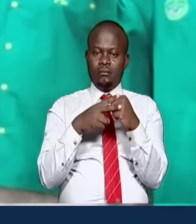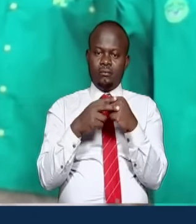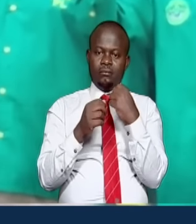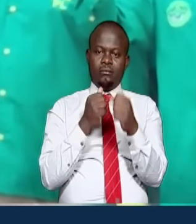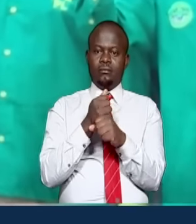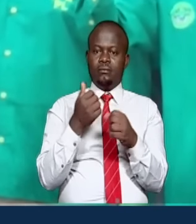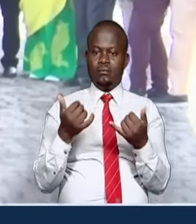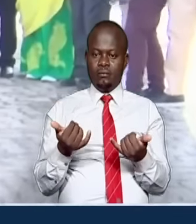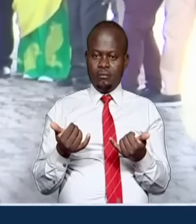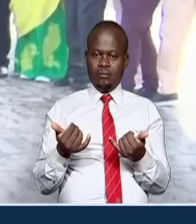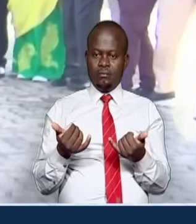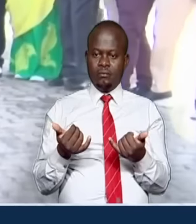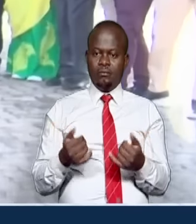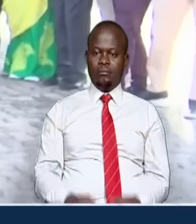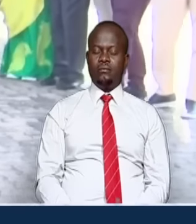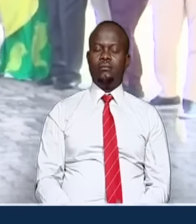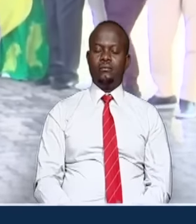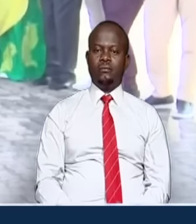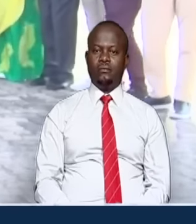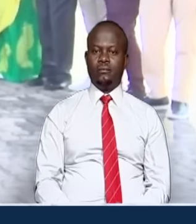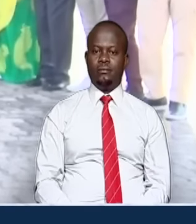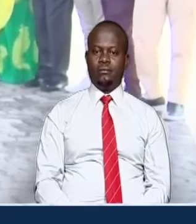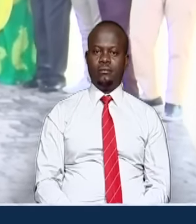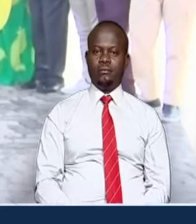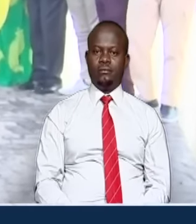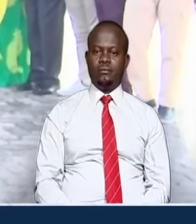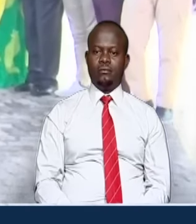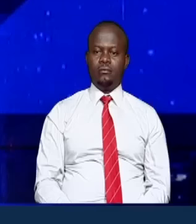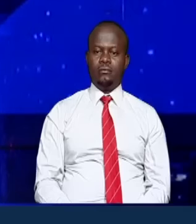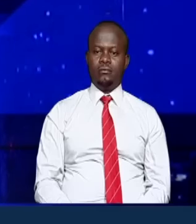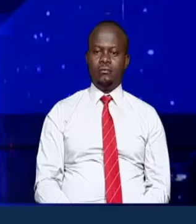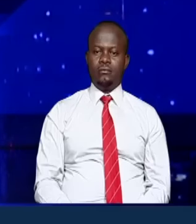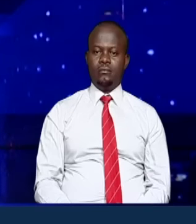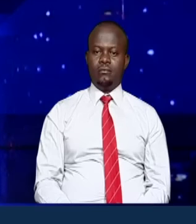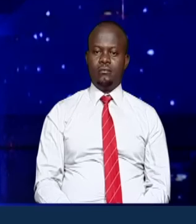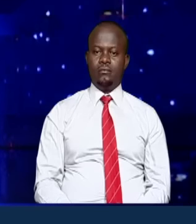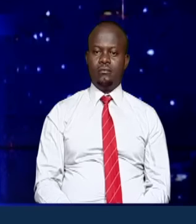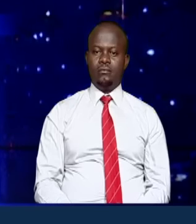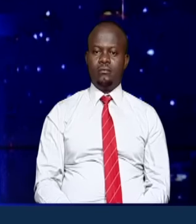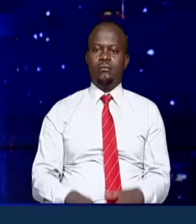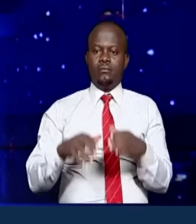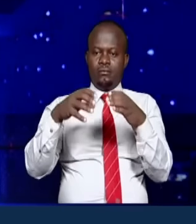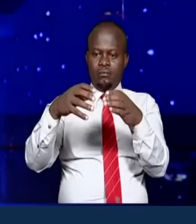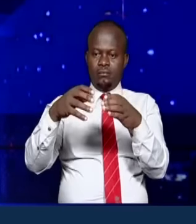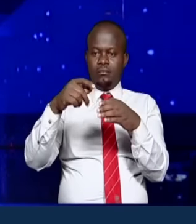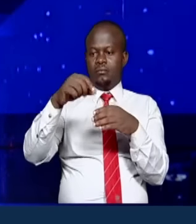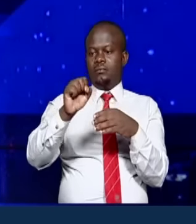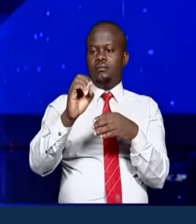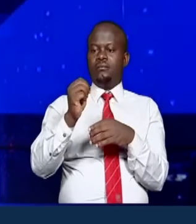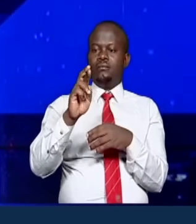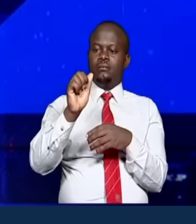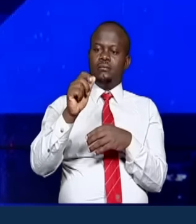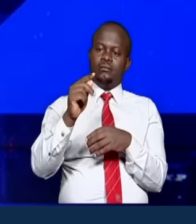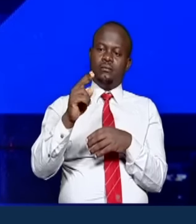uyu mwaka. Uwitonde Providence Shadia mu karere ka Bugesera. Ishyaka PS mbera kuri